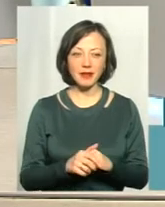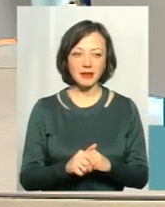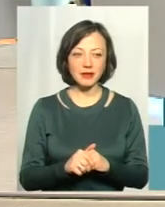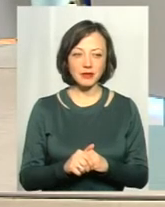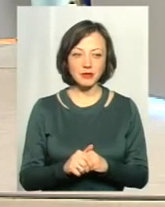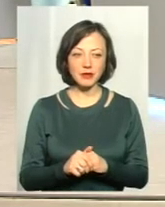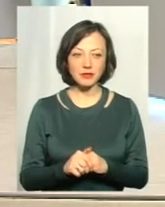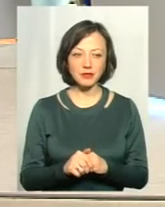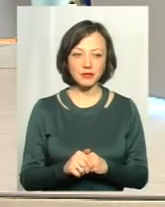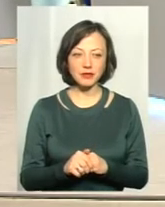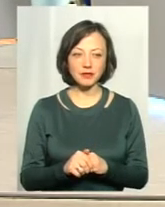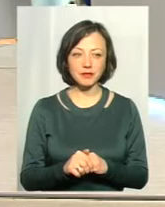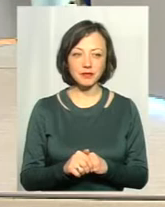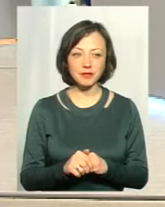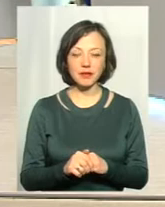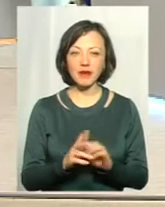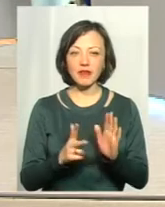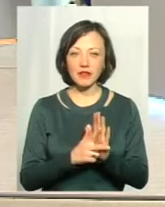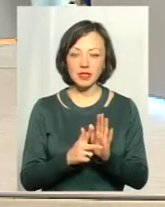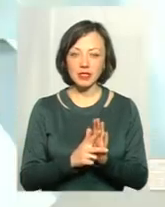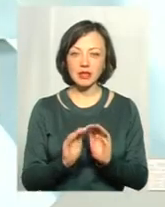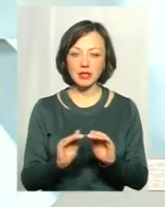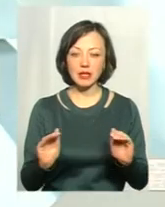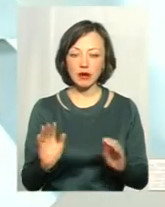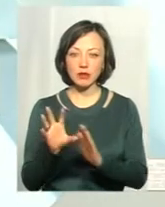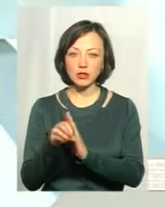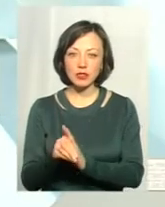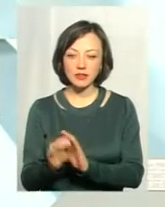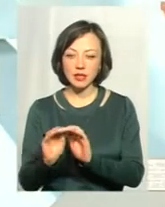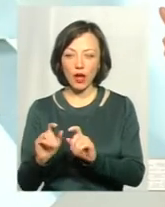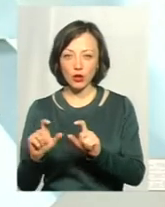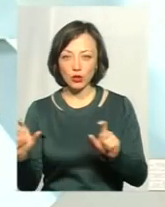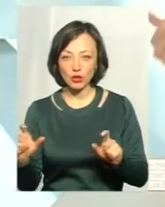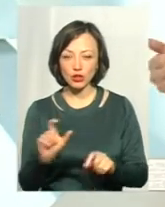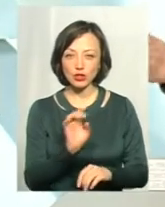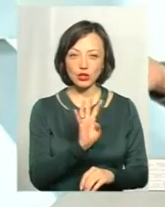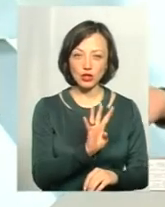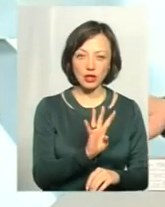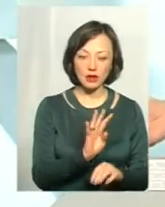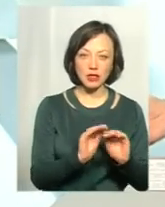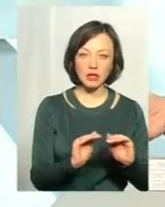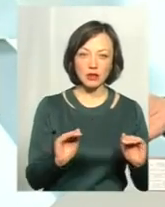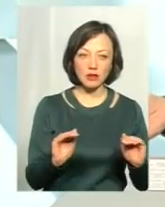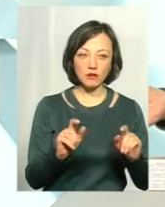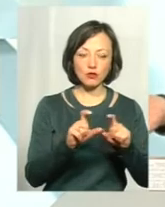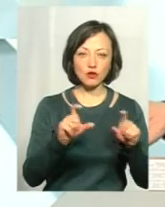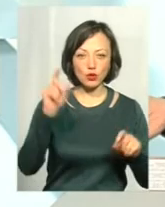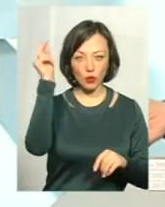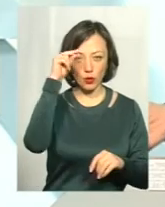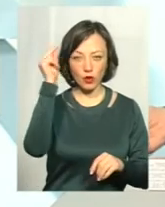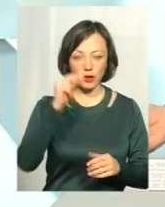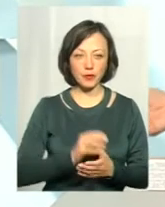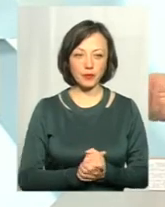І 4, 8 дітей пішли в дошкільні заклади, і 4 дітей в